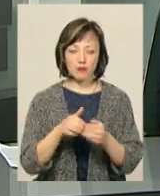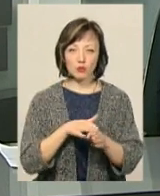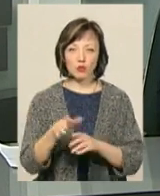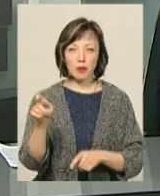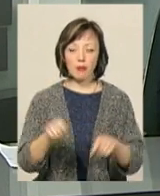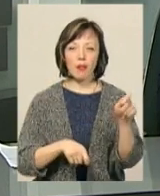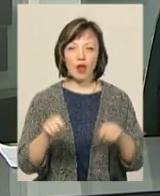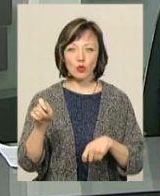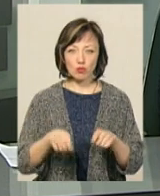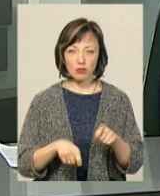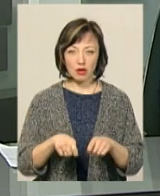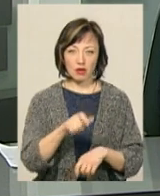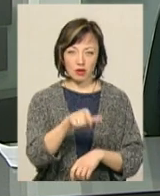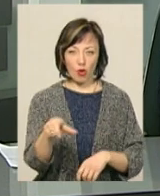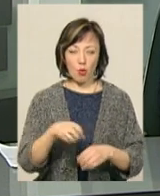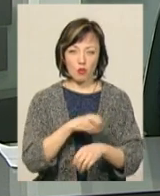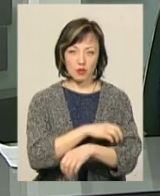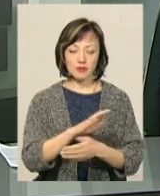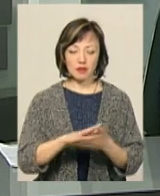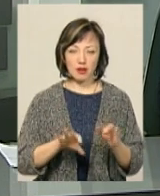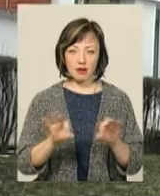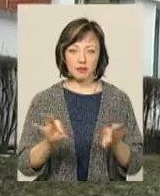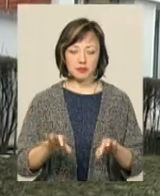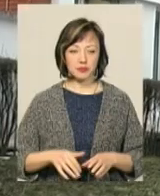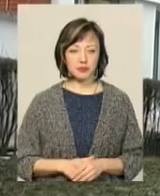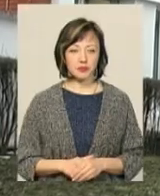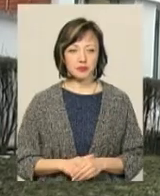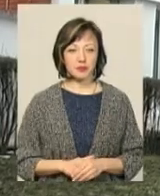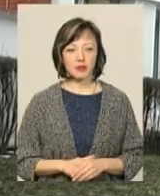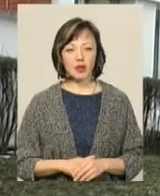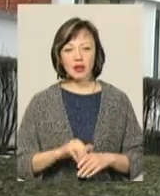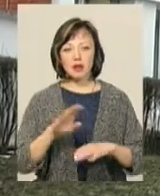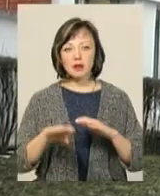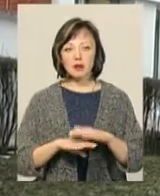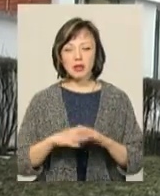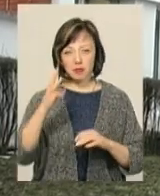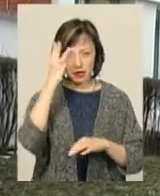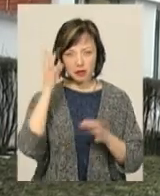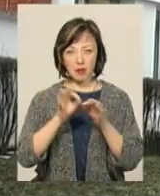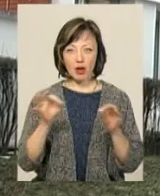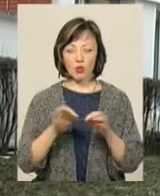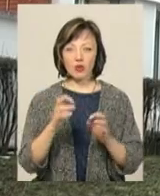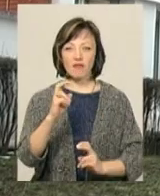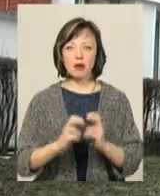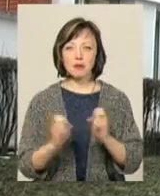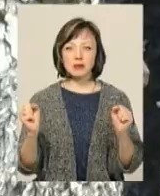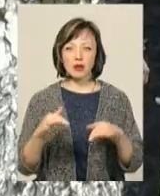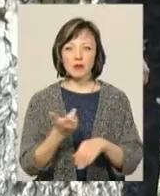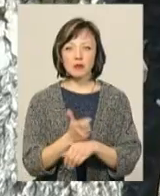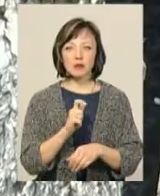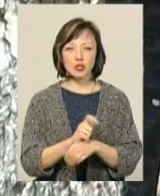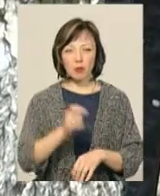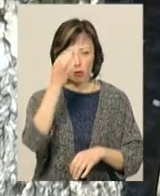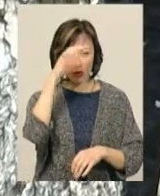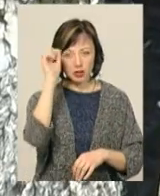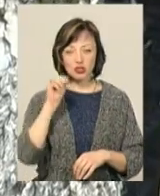пленум комуністів. Далі Надія Драганчук. Під стінами Хмельницької макаронної фабрики зібралося більше поліцейських,